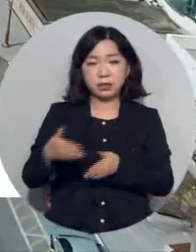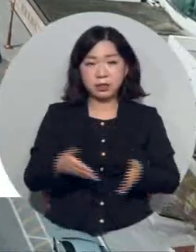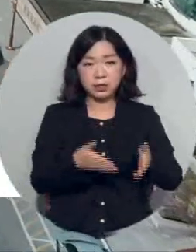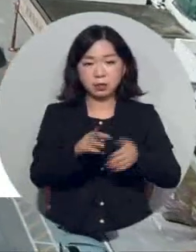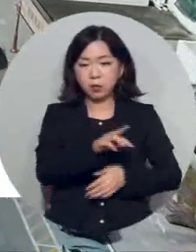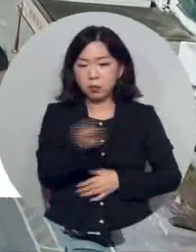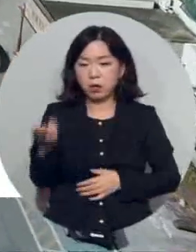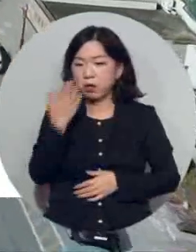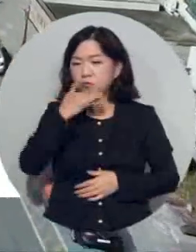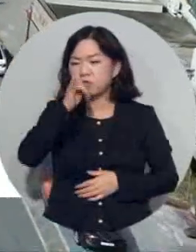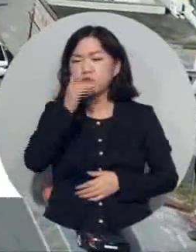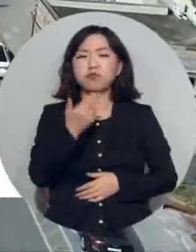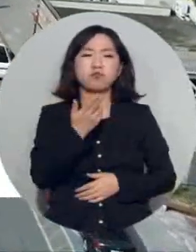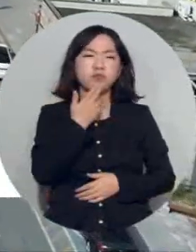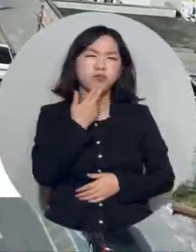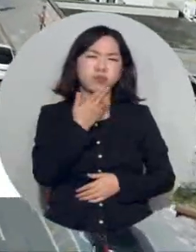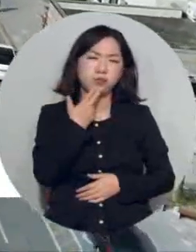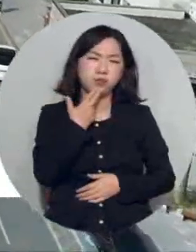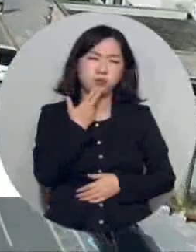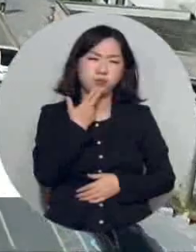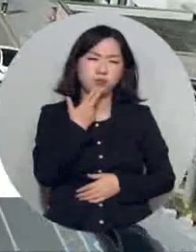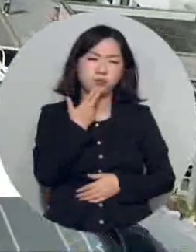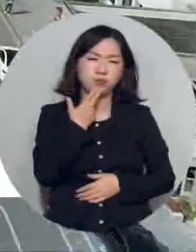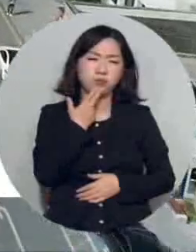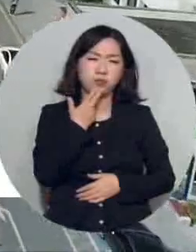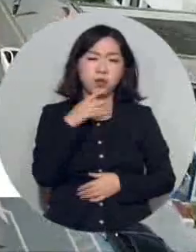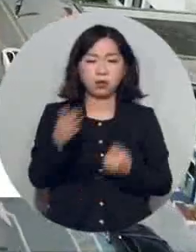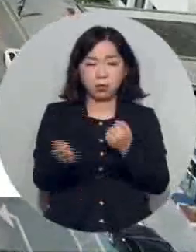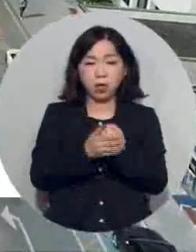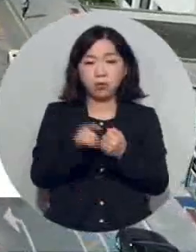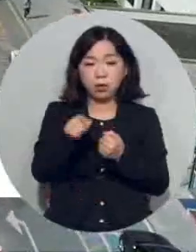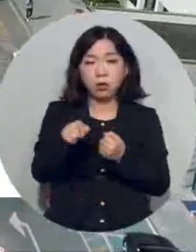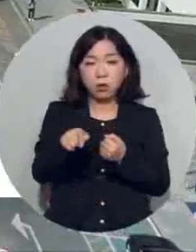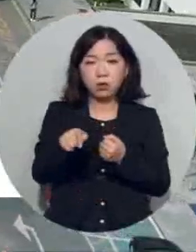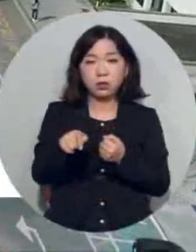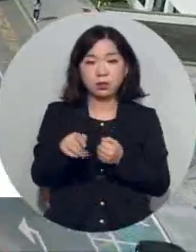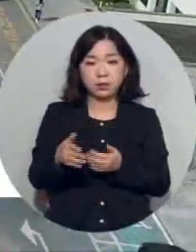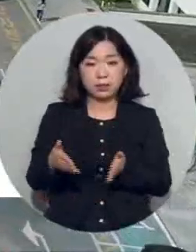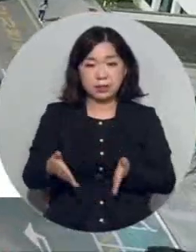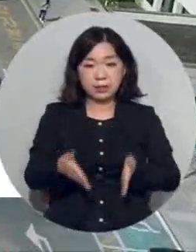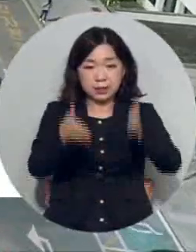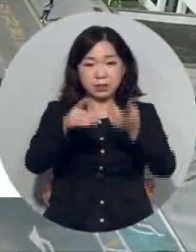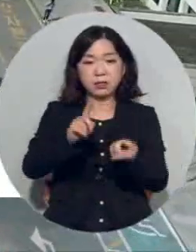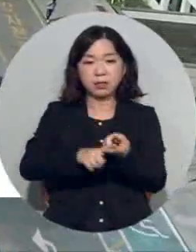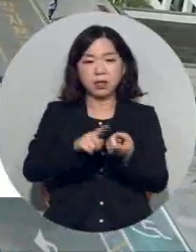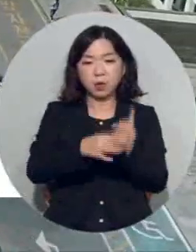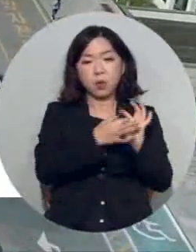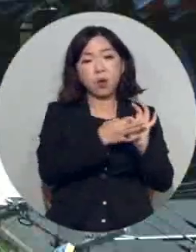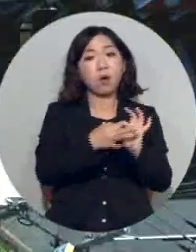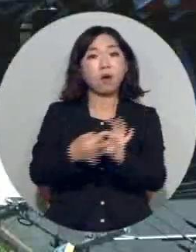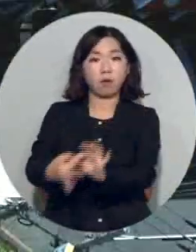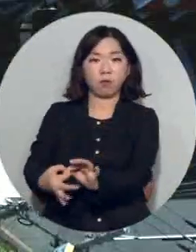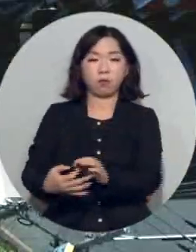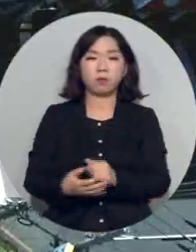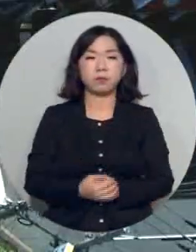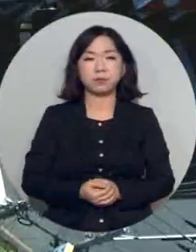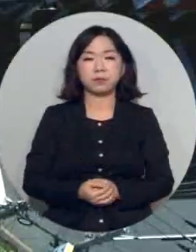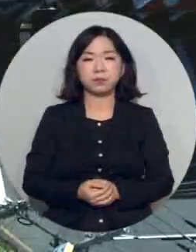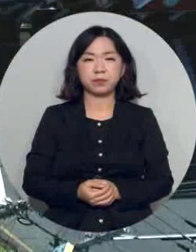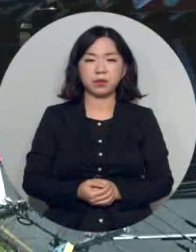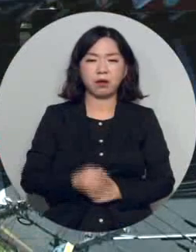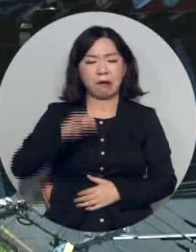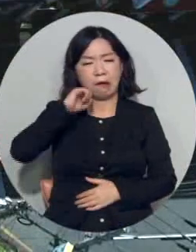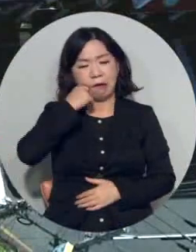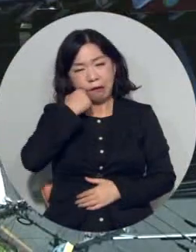없었습니다. 그렇기 때문에 이제 지금 현재 이제 거기에 이제 노선을 지금까지 계속 이어온 겁니다. 열악한